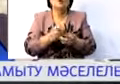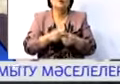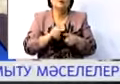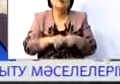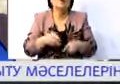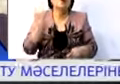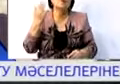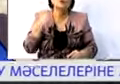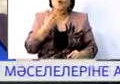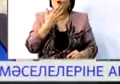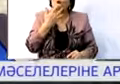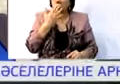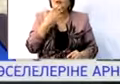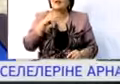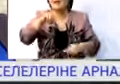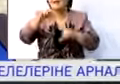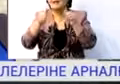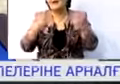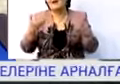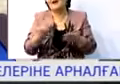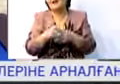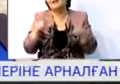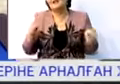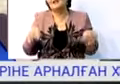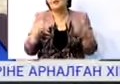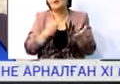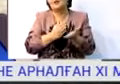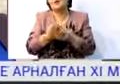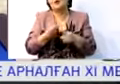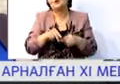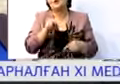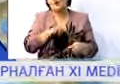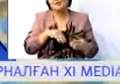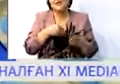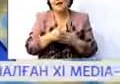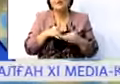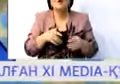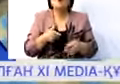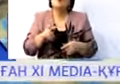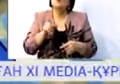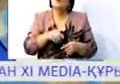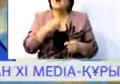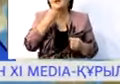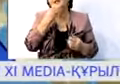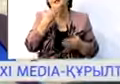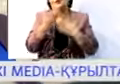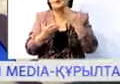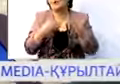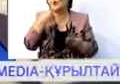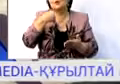және бұрынғы ұлттық нақышымызды қайта жаңғырту бағытында осындай жұмыстар атқарып жатырмын. Өте жақсы